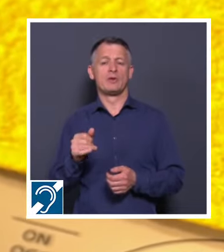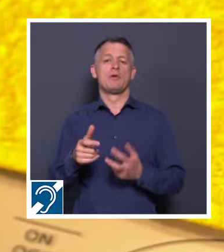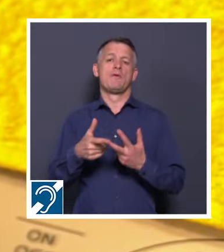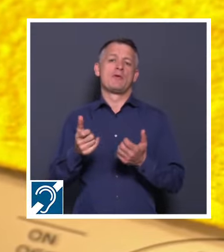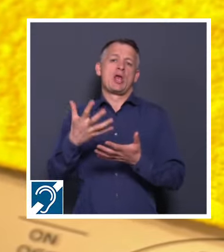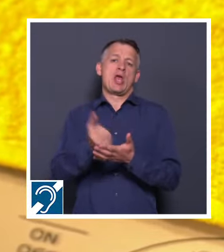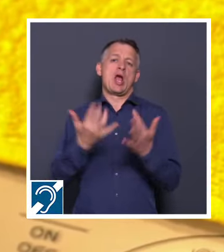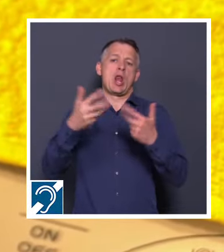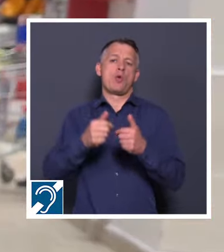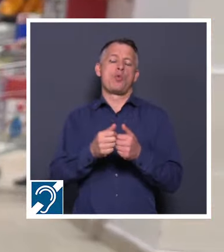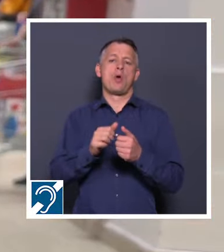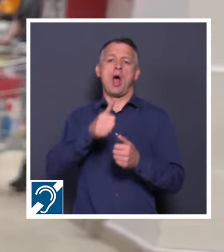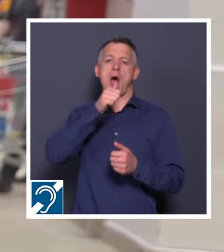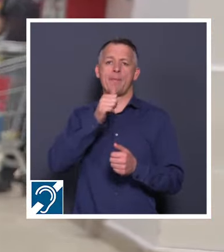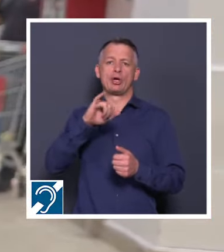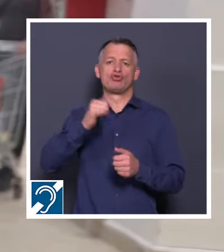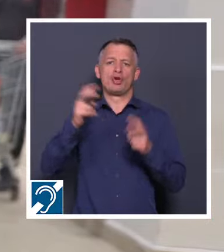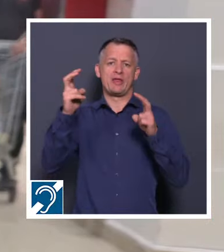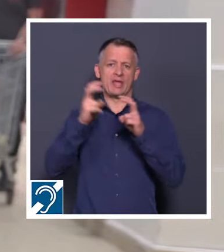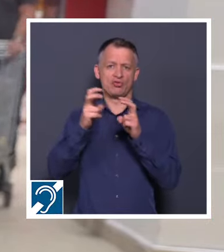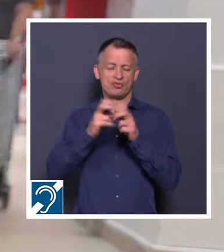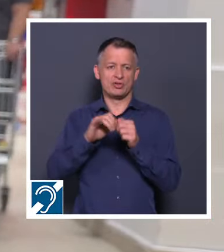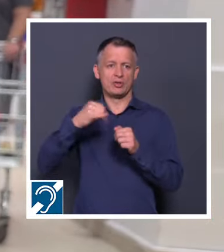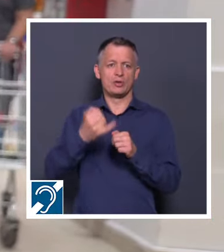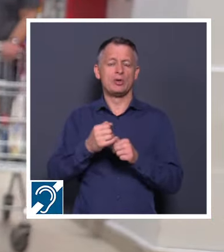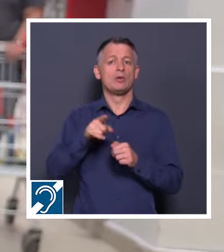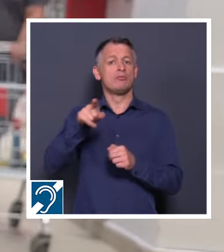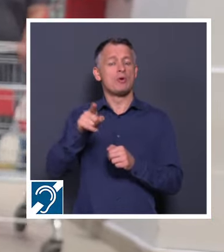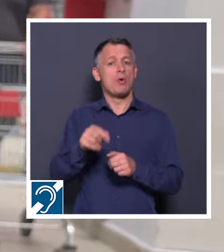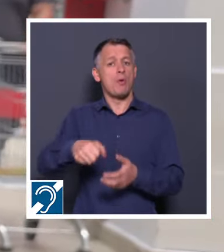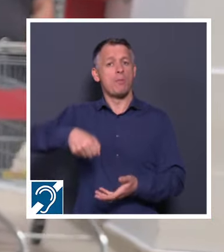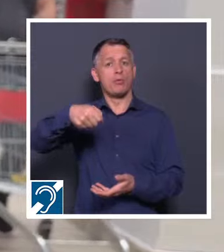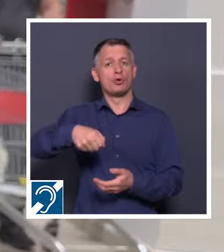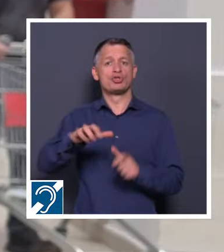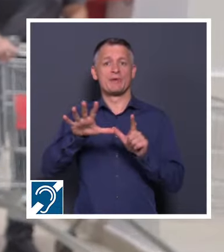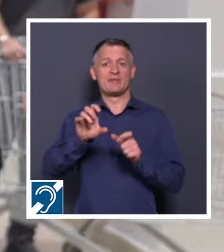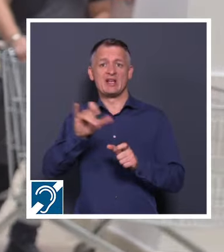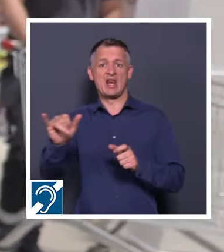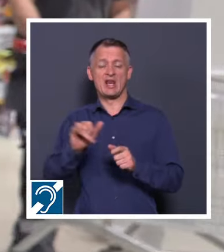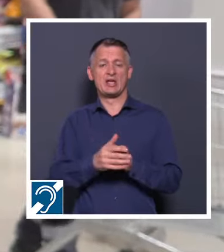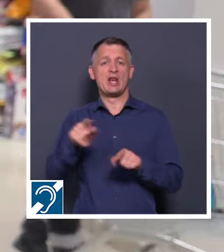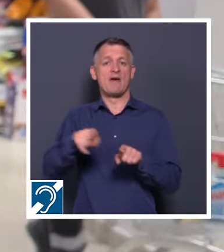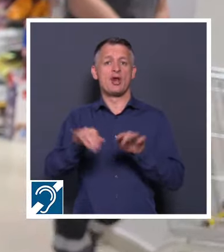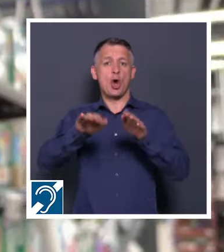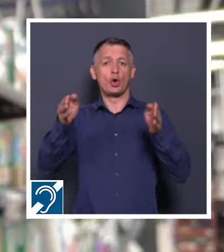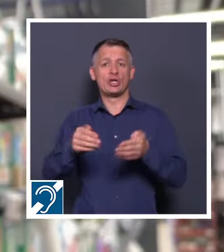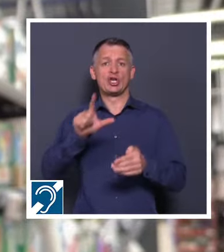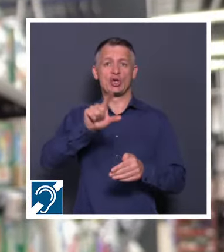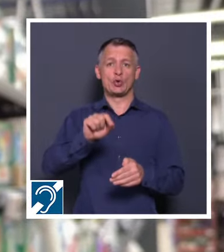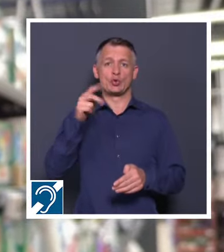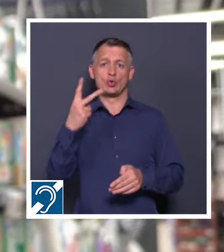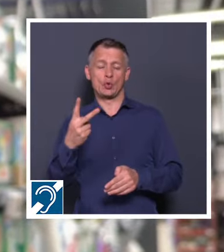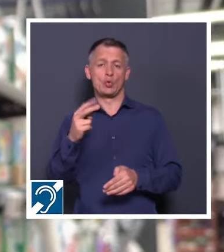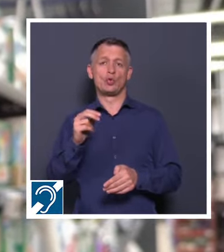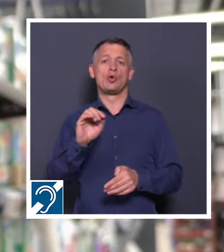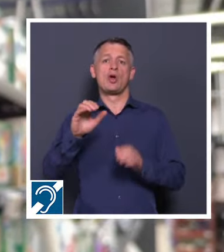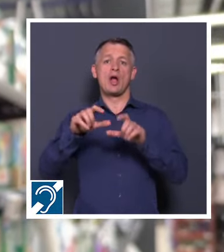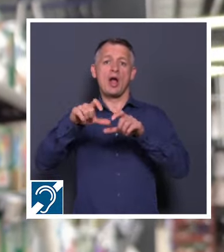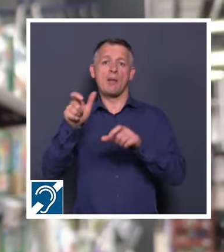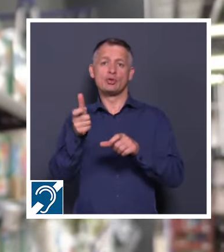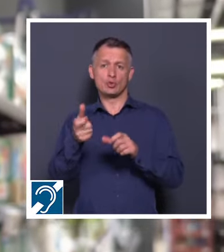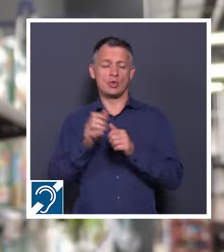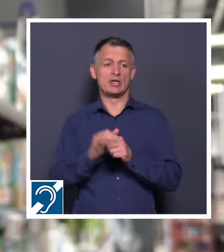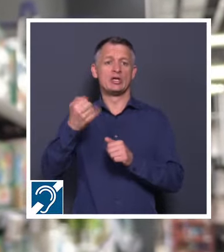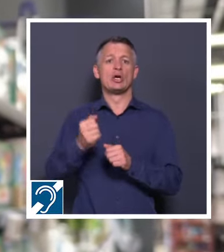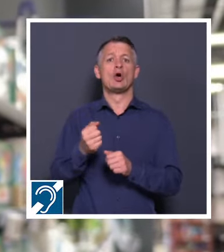folosite. O pungă de detergent pudră cu 40 de spălări costă 70 de lei, la fel și o cutie cu 22 de capsule, iar pentru o sticlă de